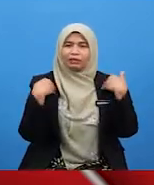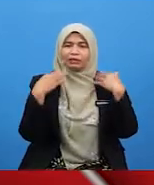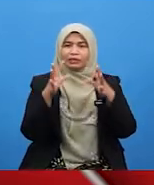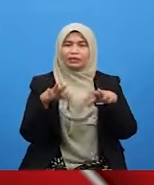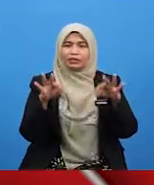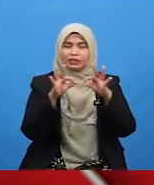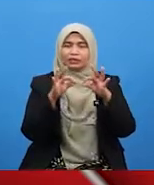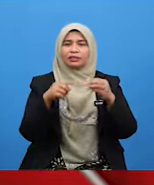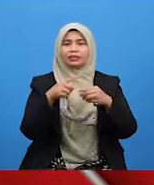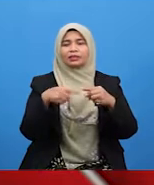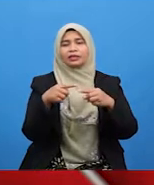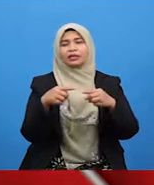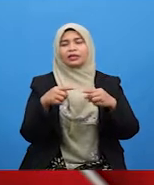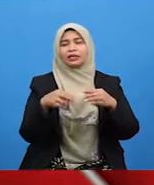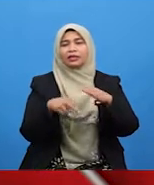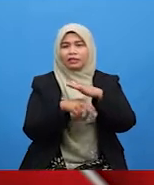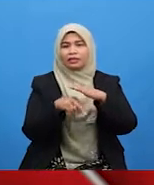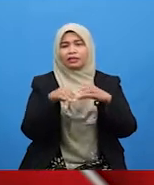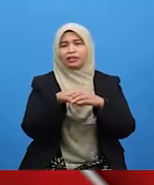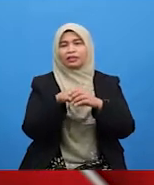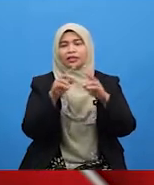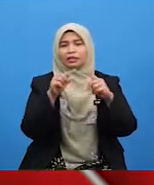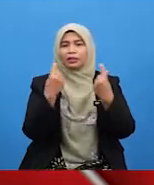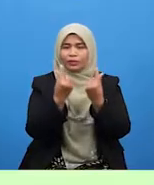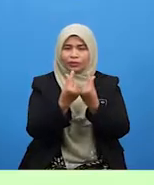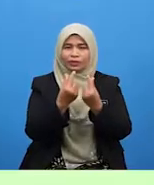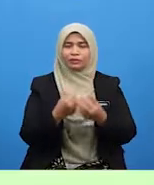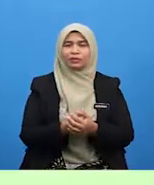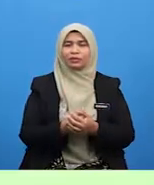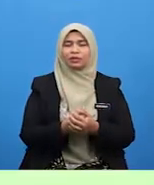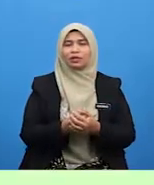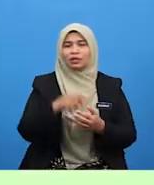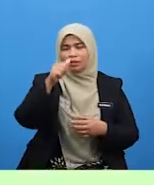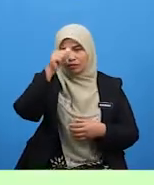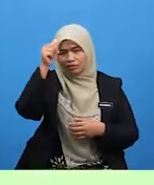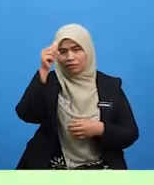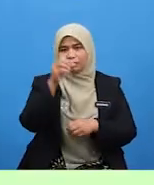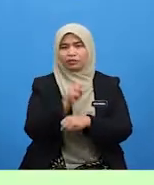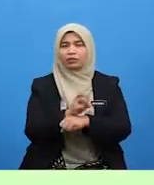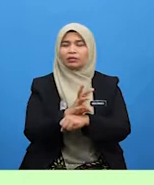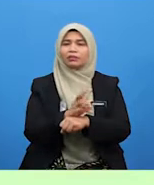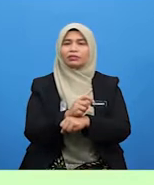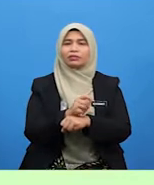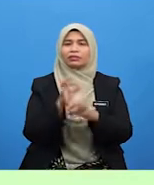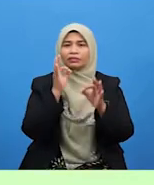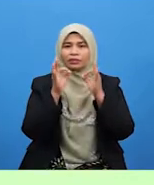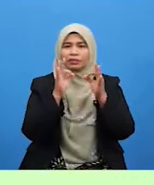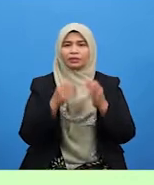diceritakan tentang neraka di dalam Al-Quran. Allah Subhanahu Wa Taala